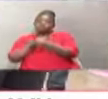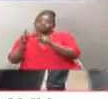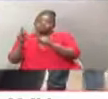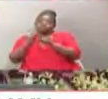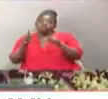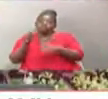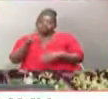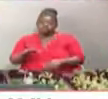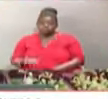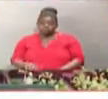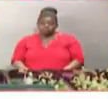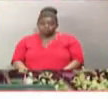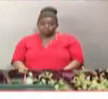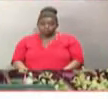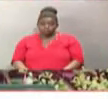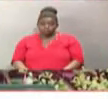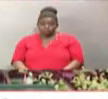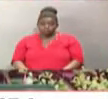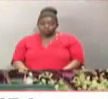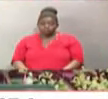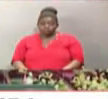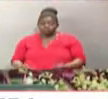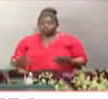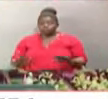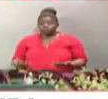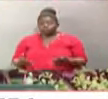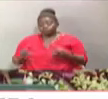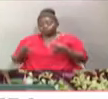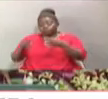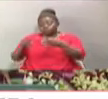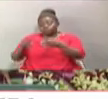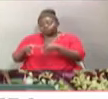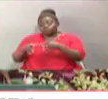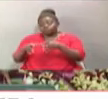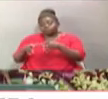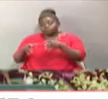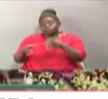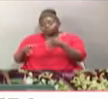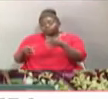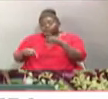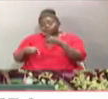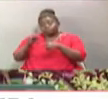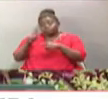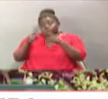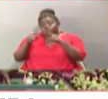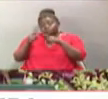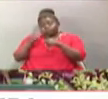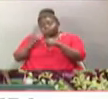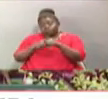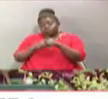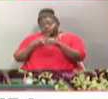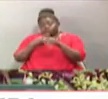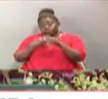bano. So tuyise mu bingi ng'ekibiina naye ne tugamba nti mu kaseera ka